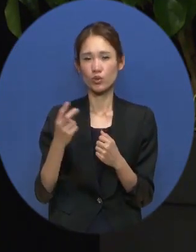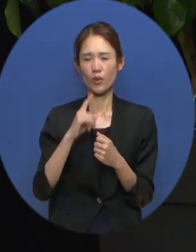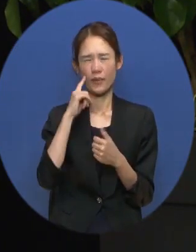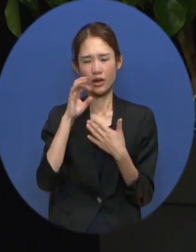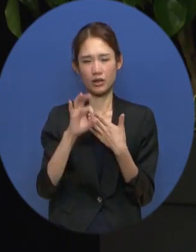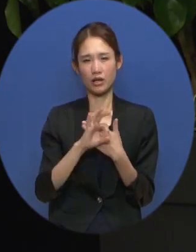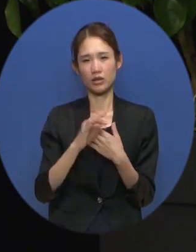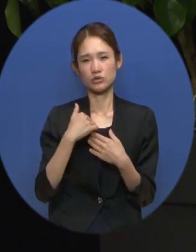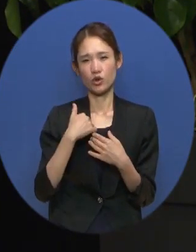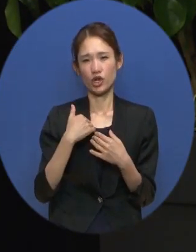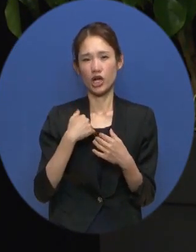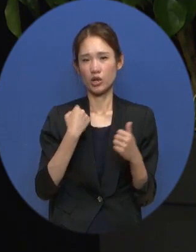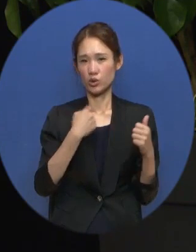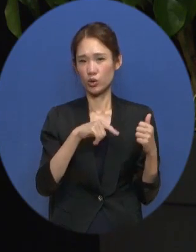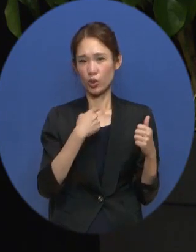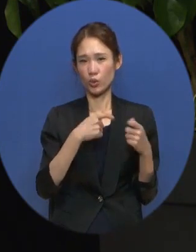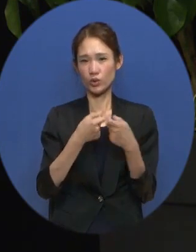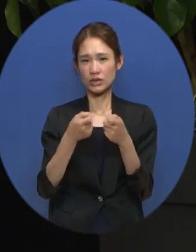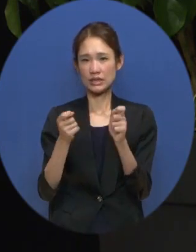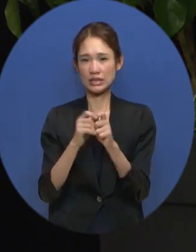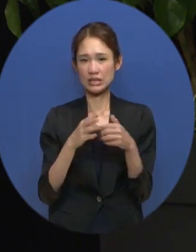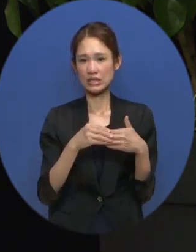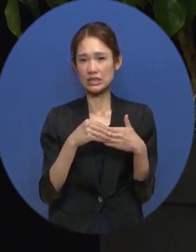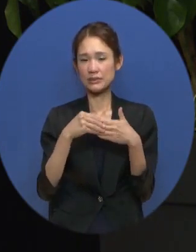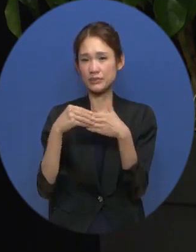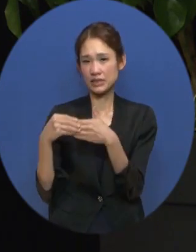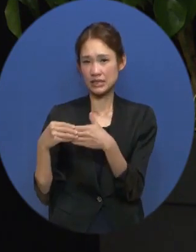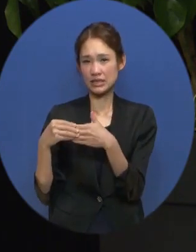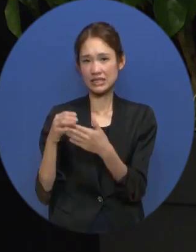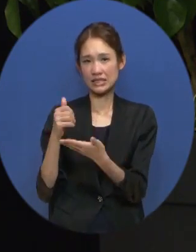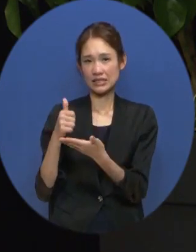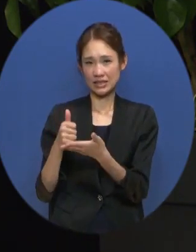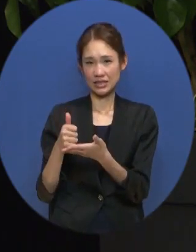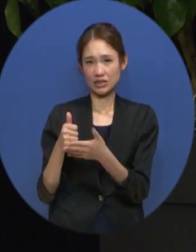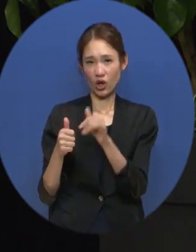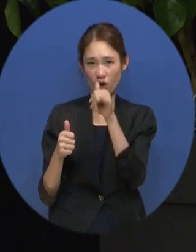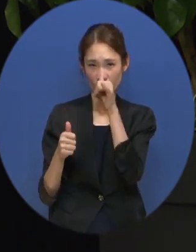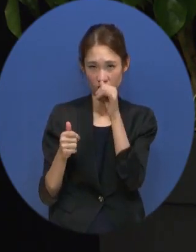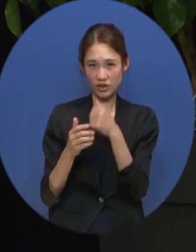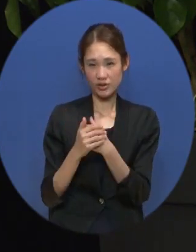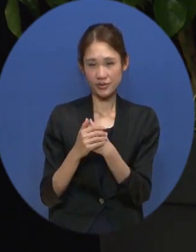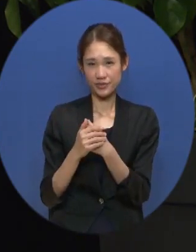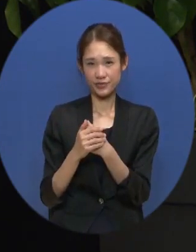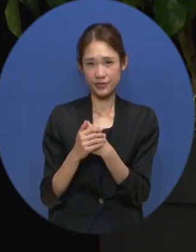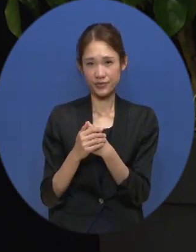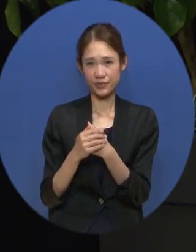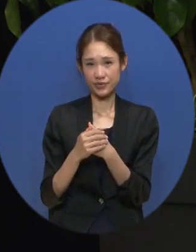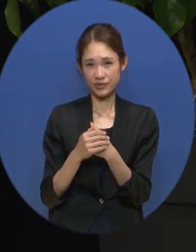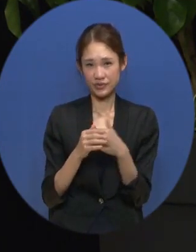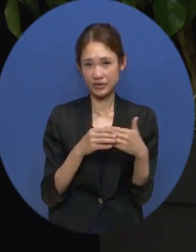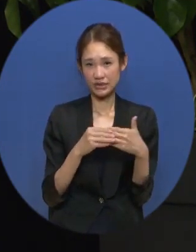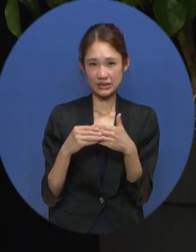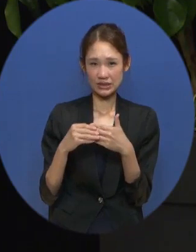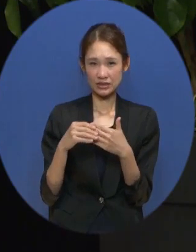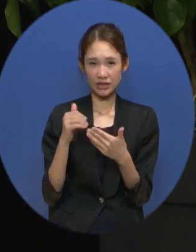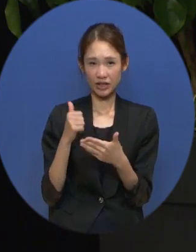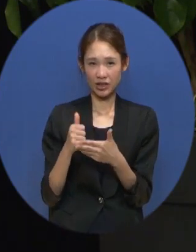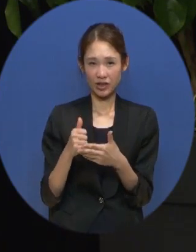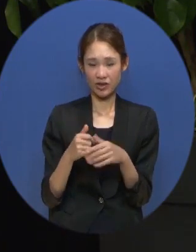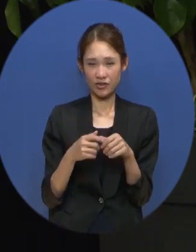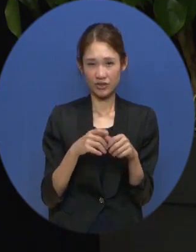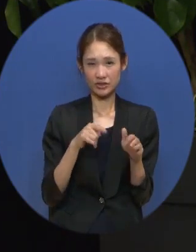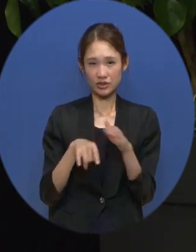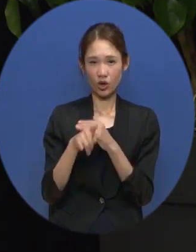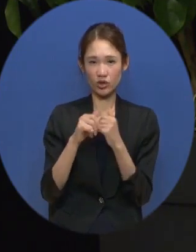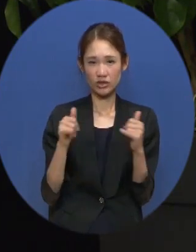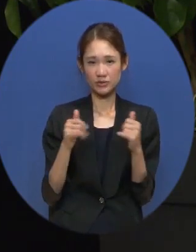만약에 저희가 교육은 그 팀 리더가 있어요. 저희 네. 팀 리더나